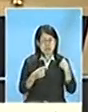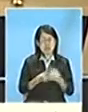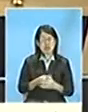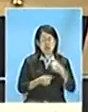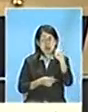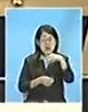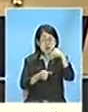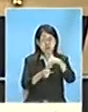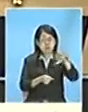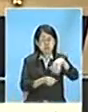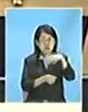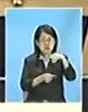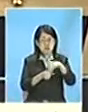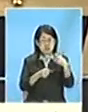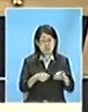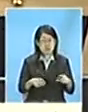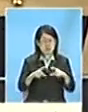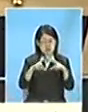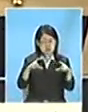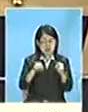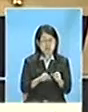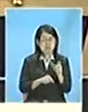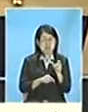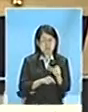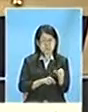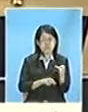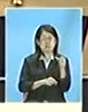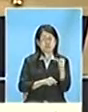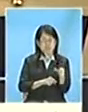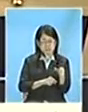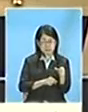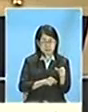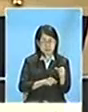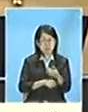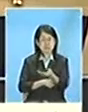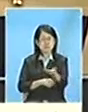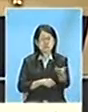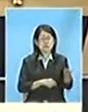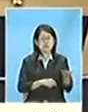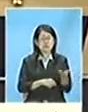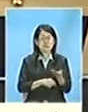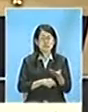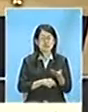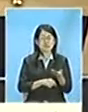เสียบบัตรเข้าที่ช่องแสดงตนและกดที่ปุ่มแสดงตนค่ะ